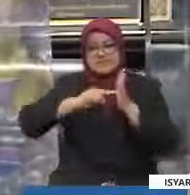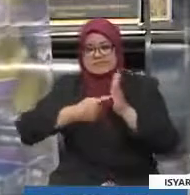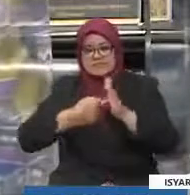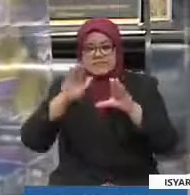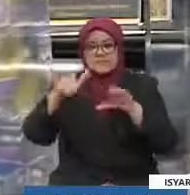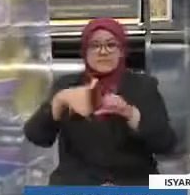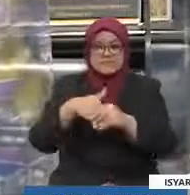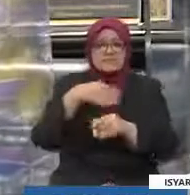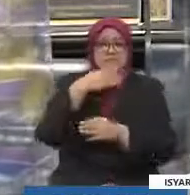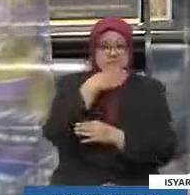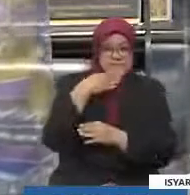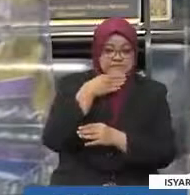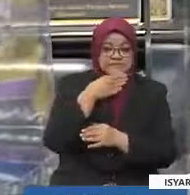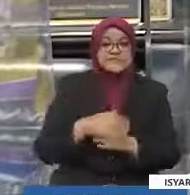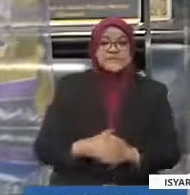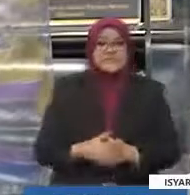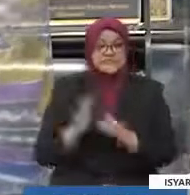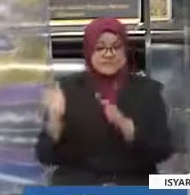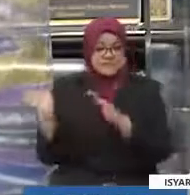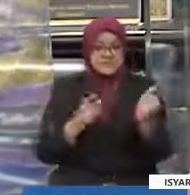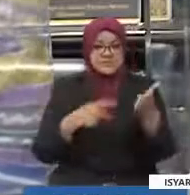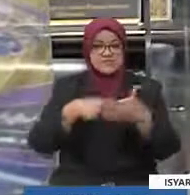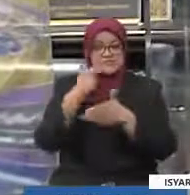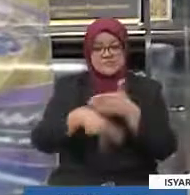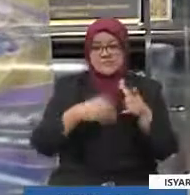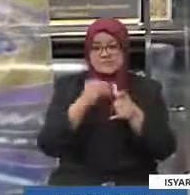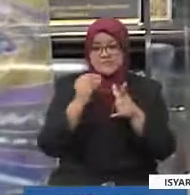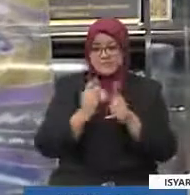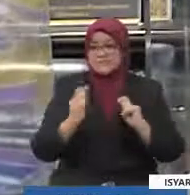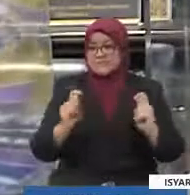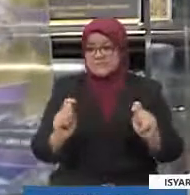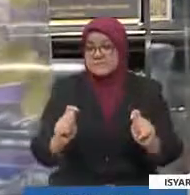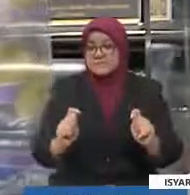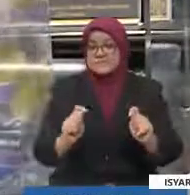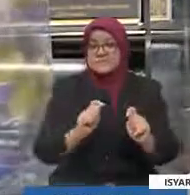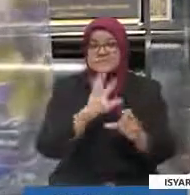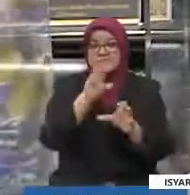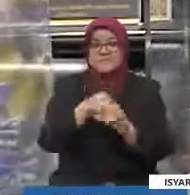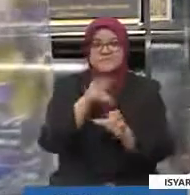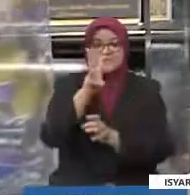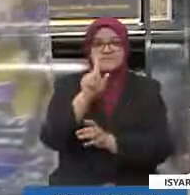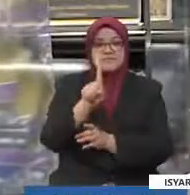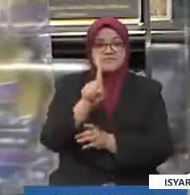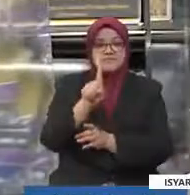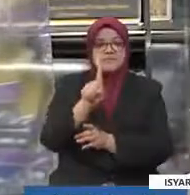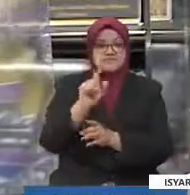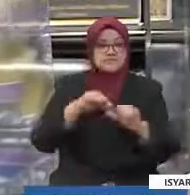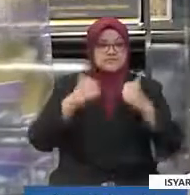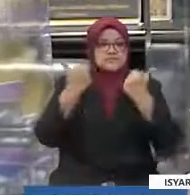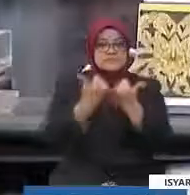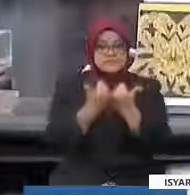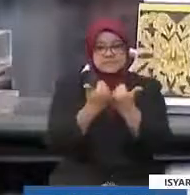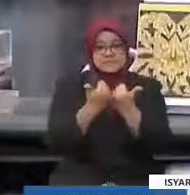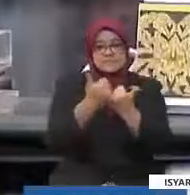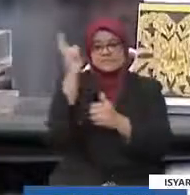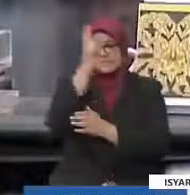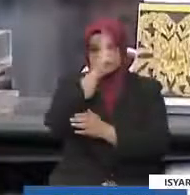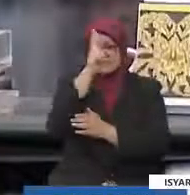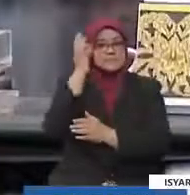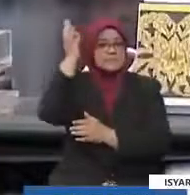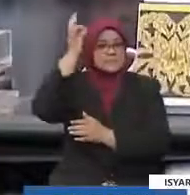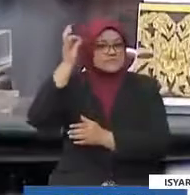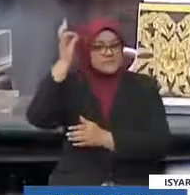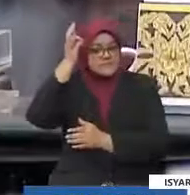punca perkahwinan bawah umur. Pelaksanaan program ataupun tindakan ini melibatkan 61 buah agensi